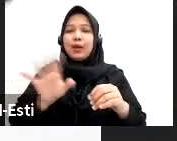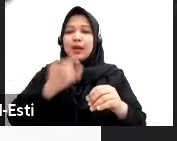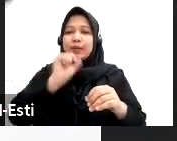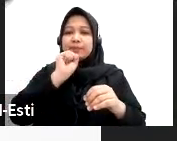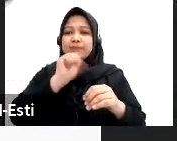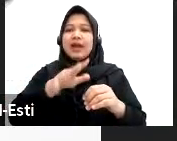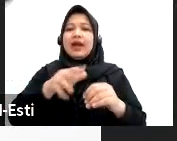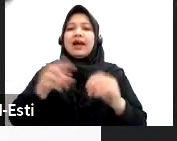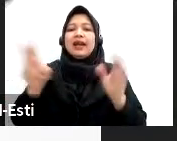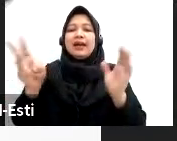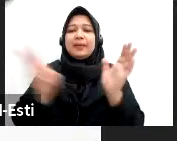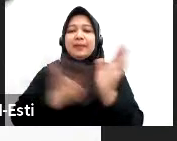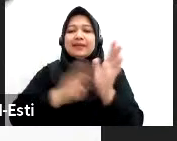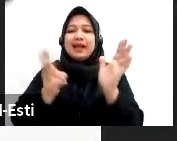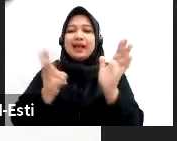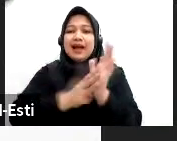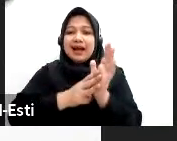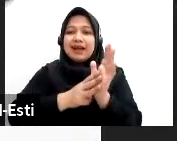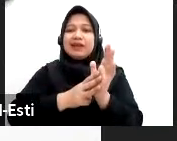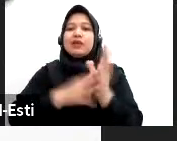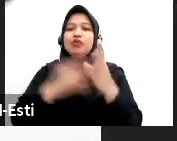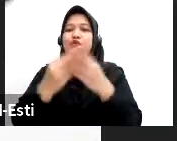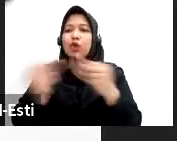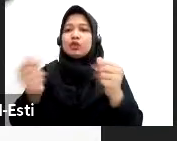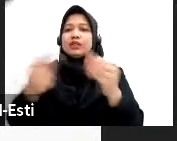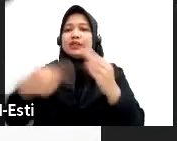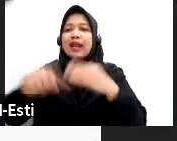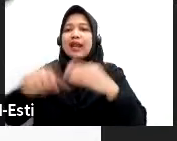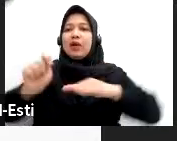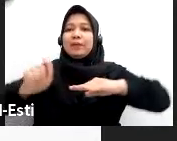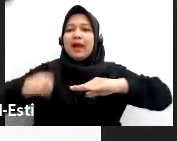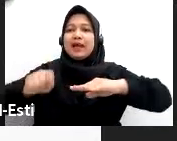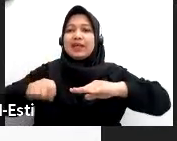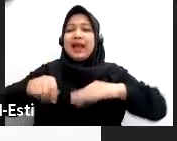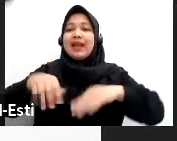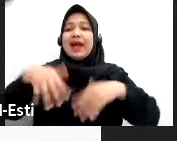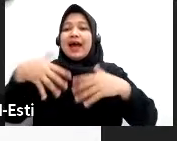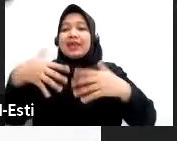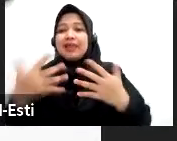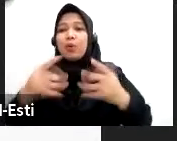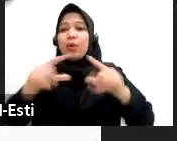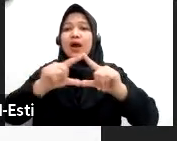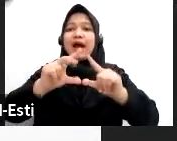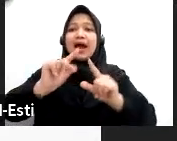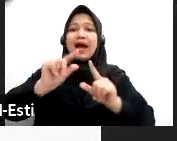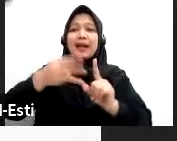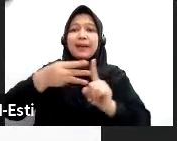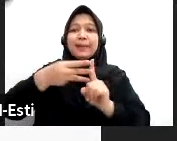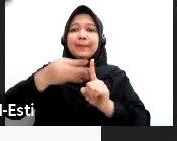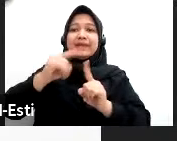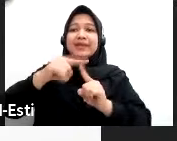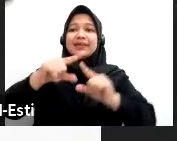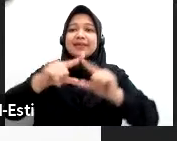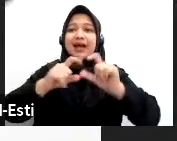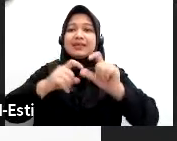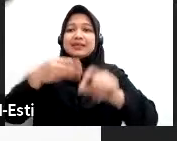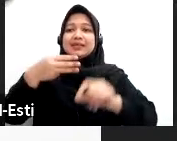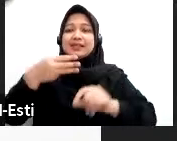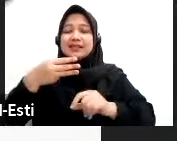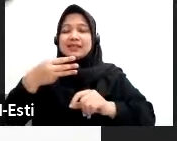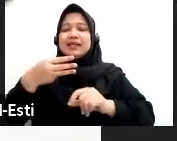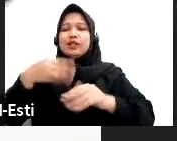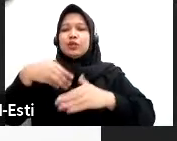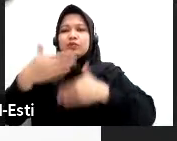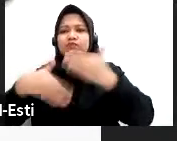sengketa melalui pengadilan atau arbitrase dilakukan secara daring atau